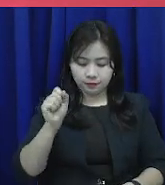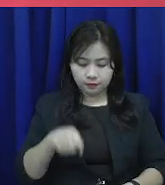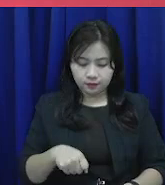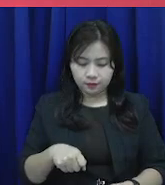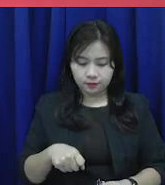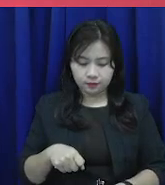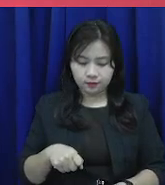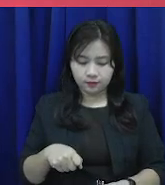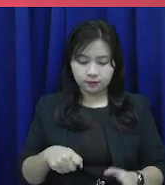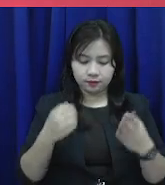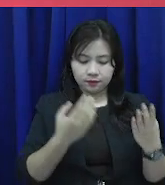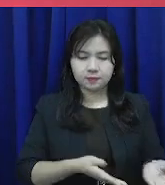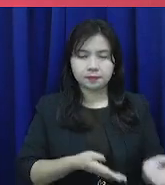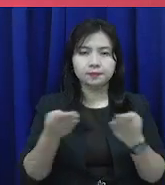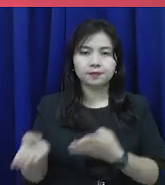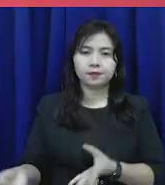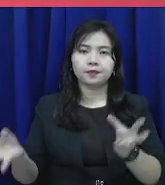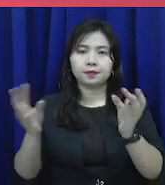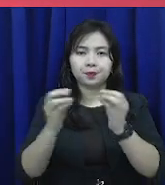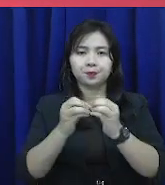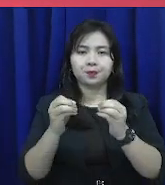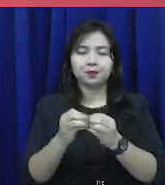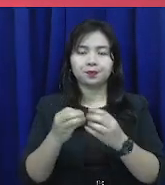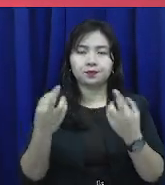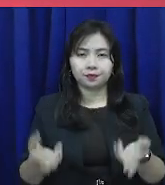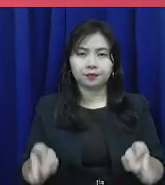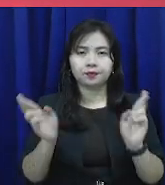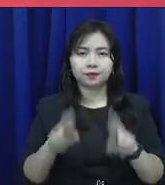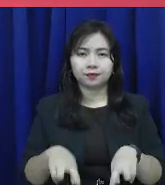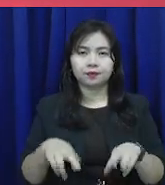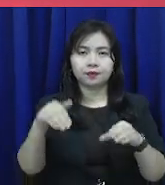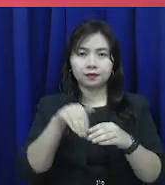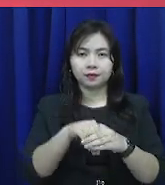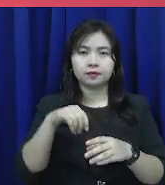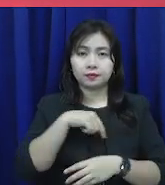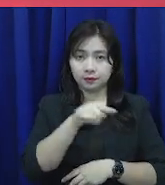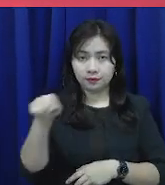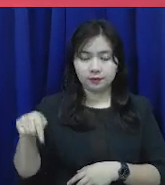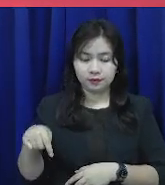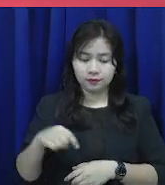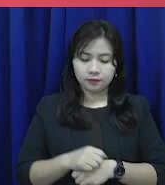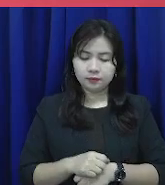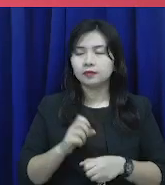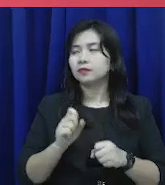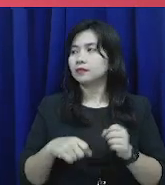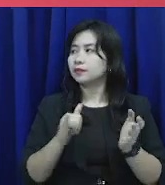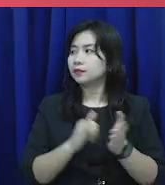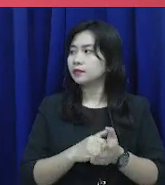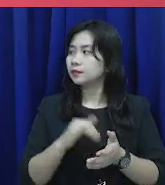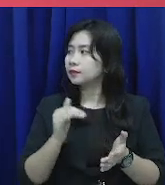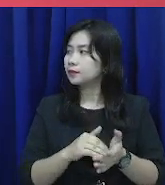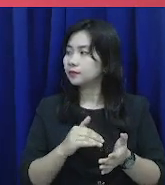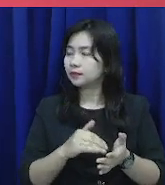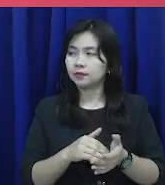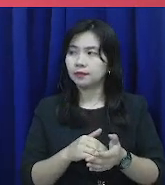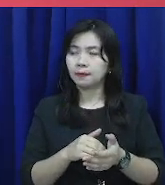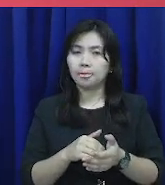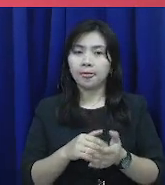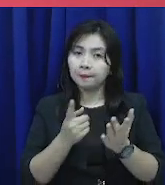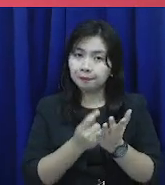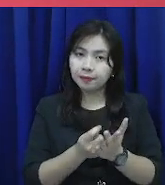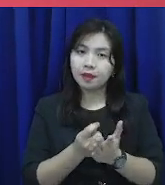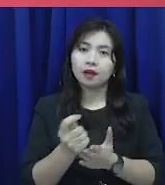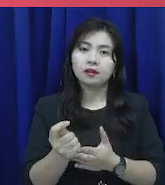to bring forth fruit within us you see that and the truth is breen